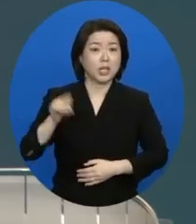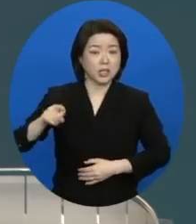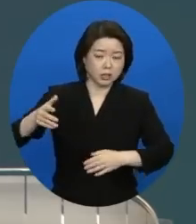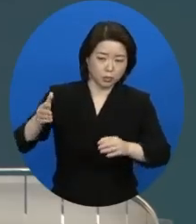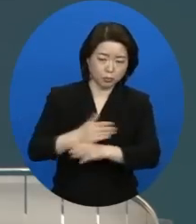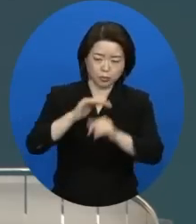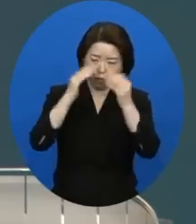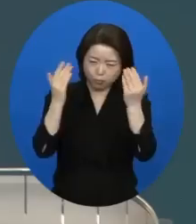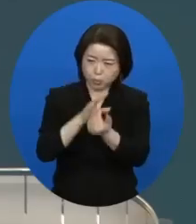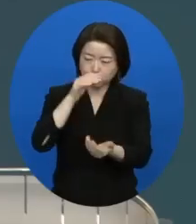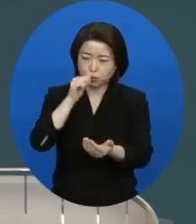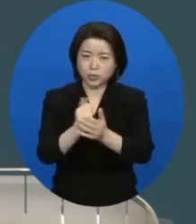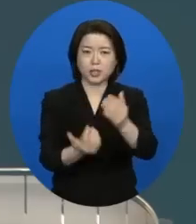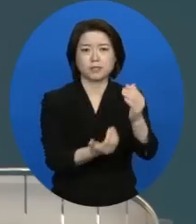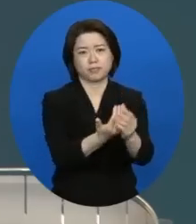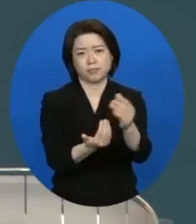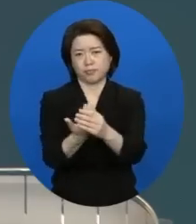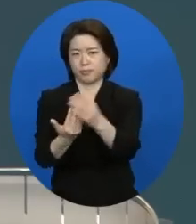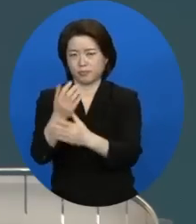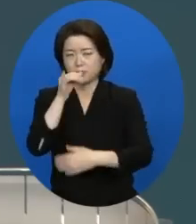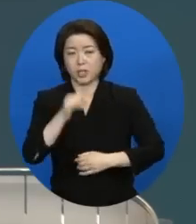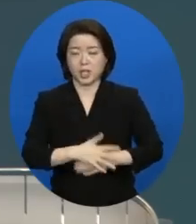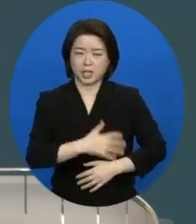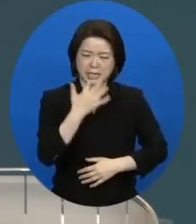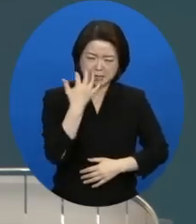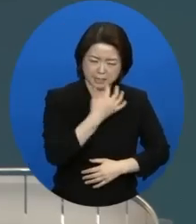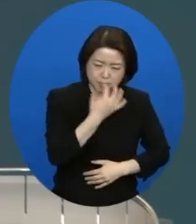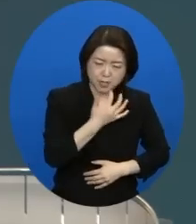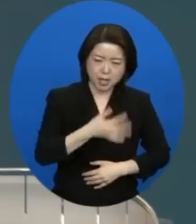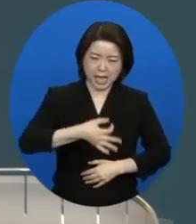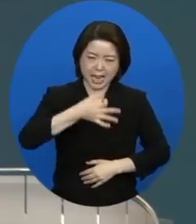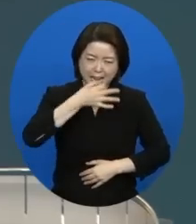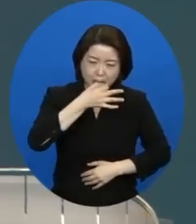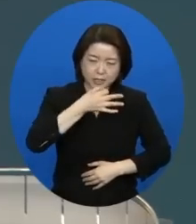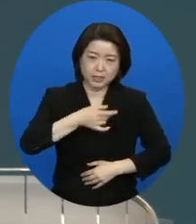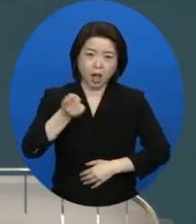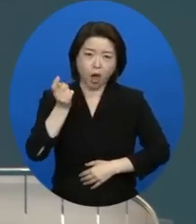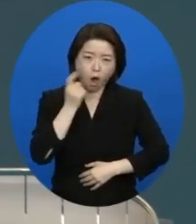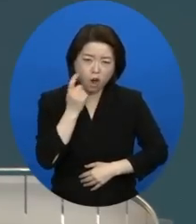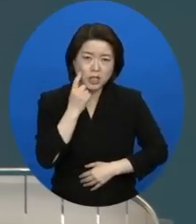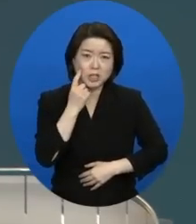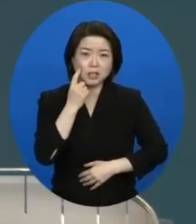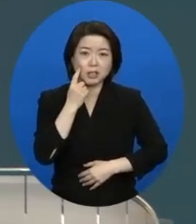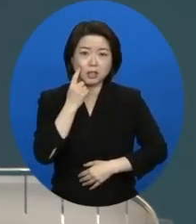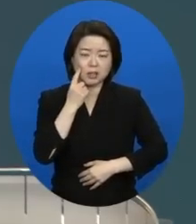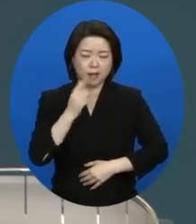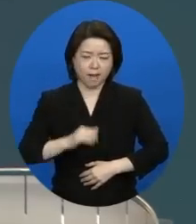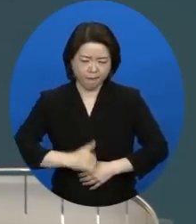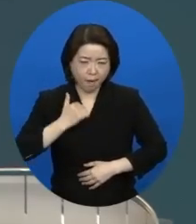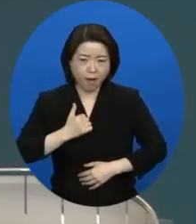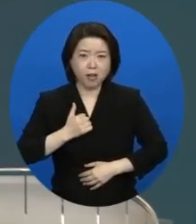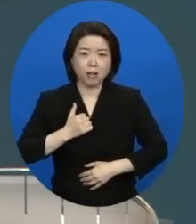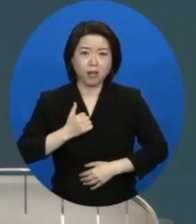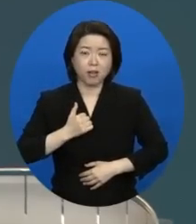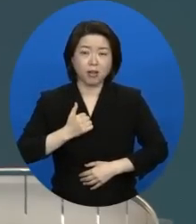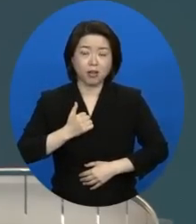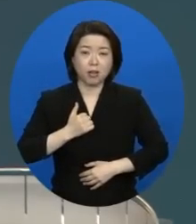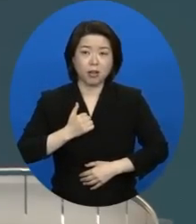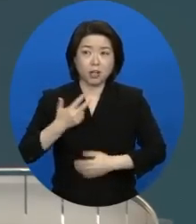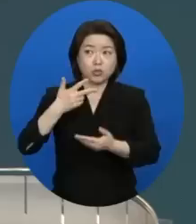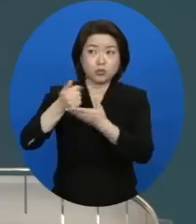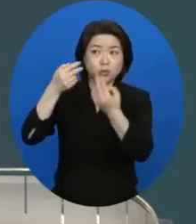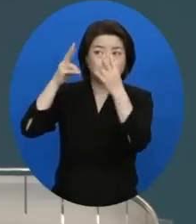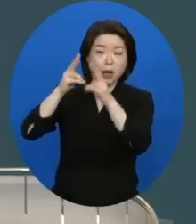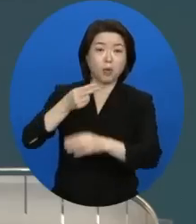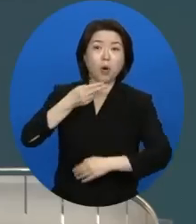모든 죄가 나오는 거예요. 음란과 탐욕과 거짓과 혈기가, 사실